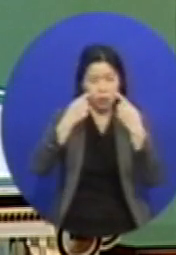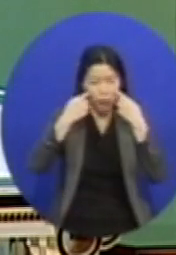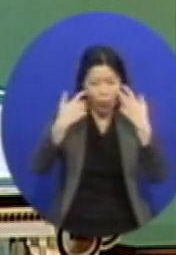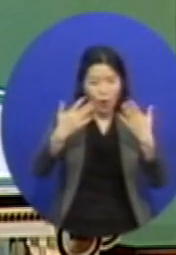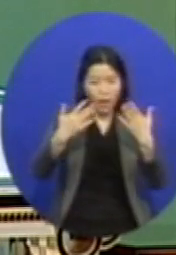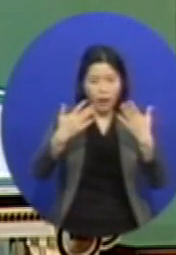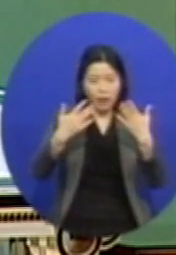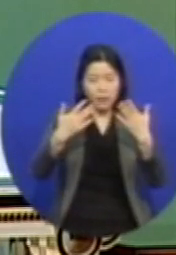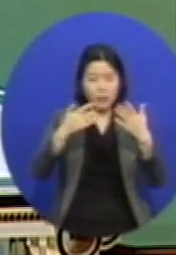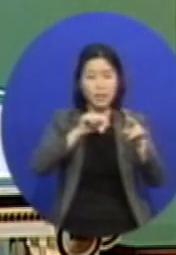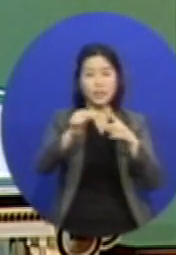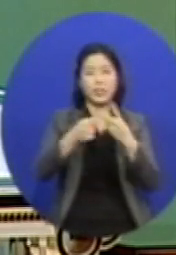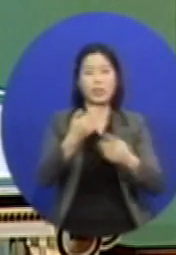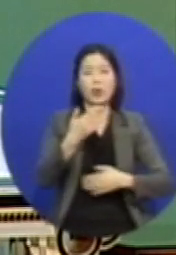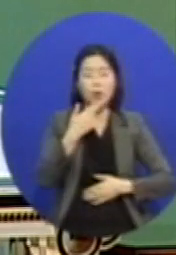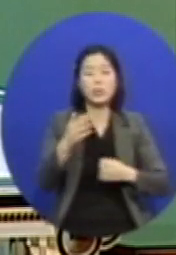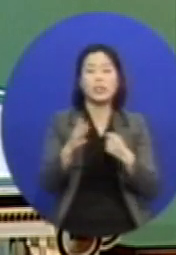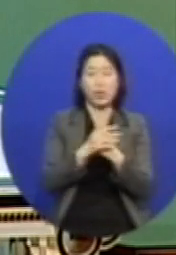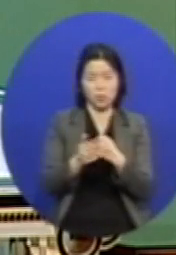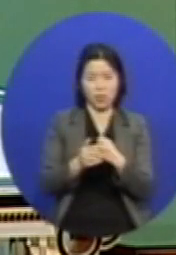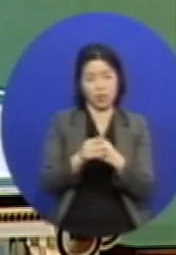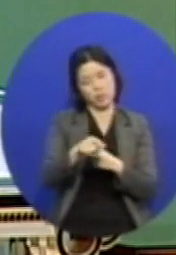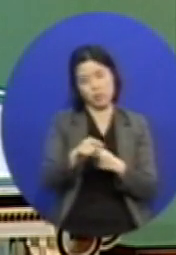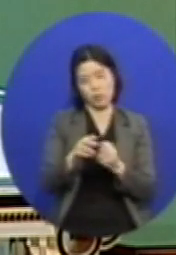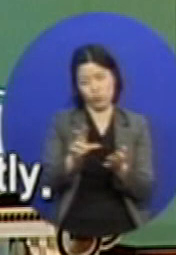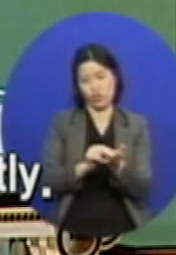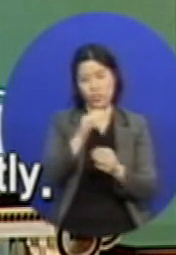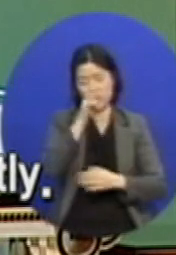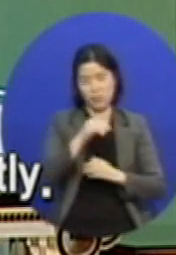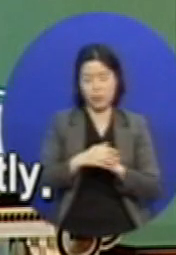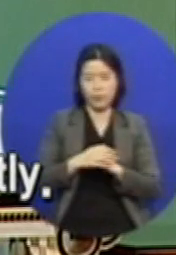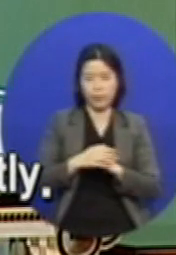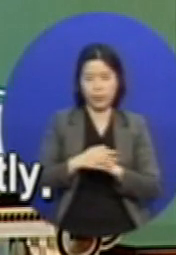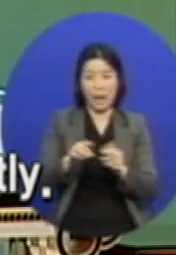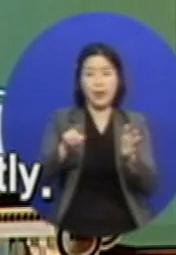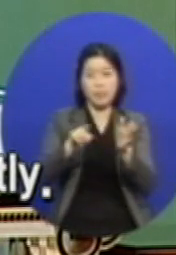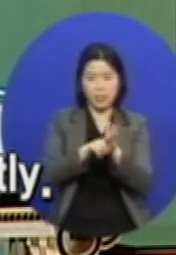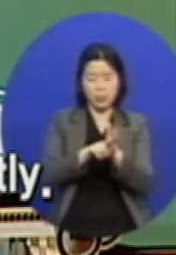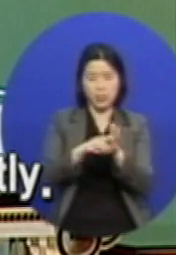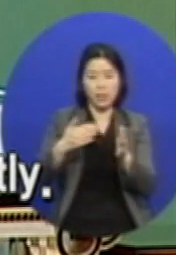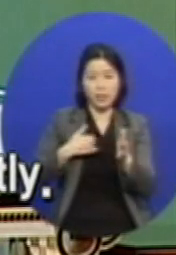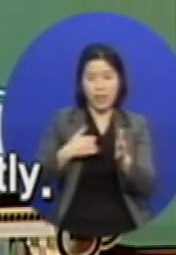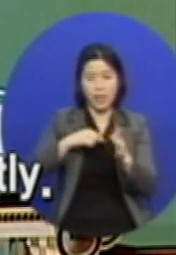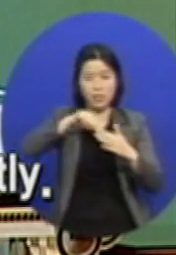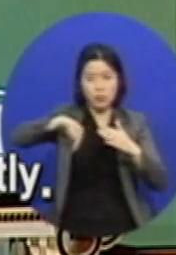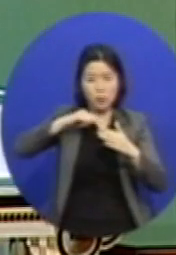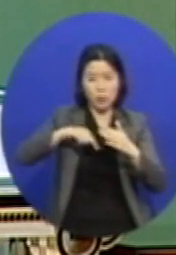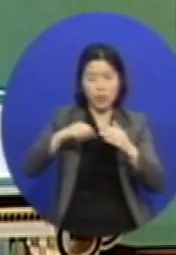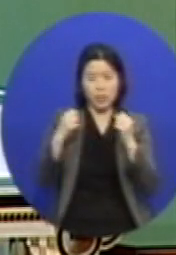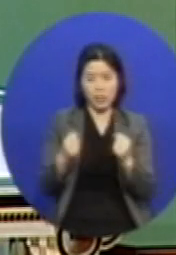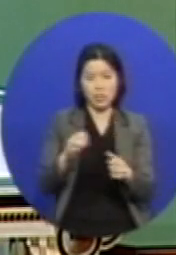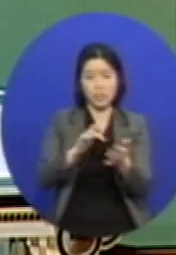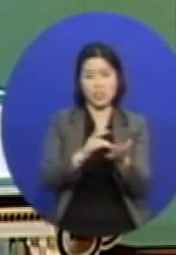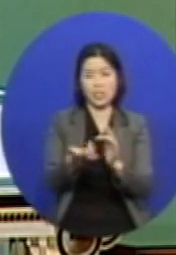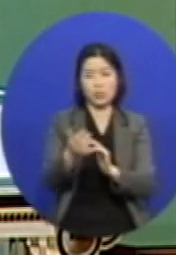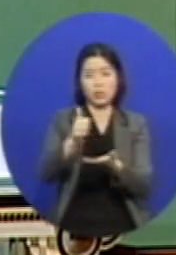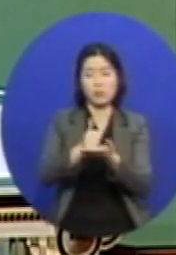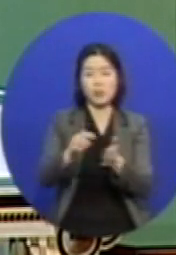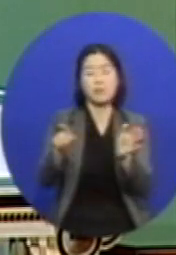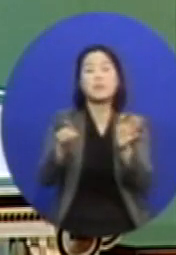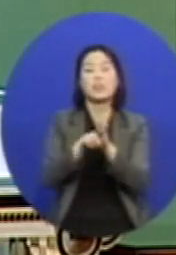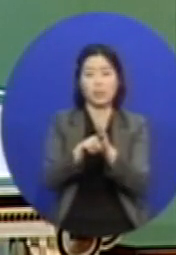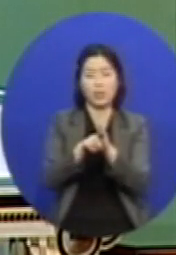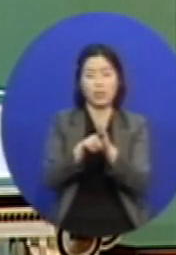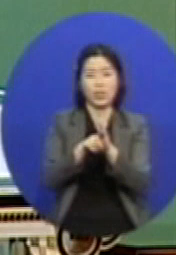이렇게 되는 거예요 믿음이라는 내 안에 계신 예수님을 믿는 걸 말하는 것 예수님이 내 안에